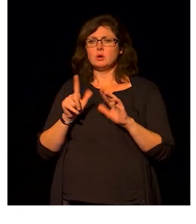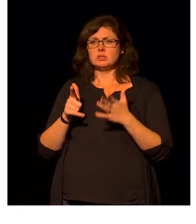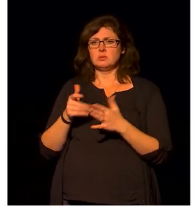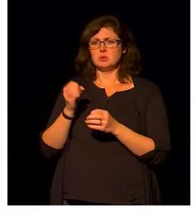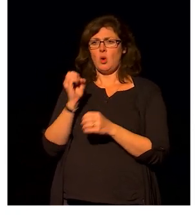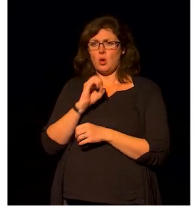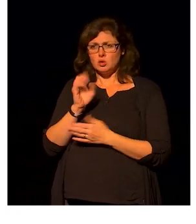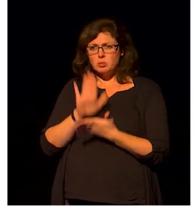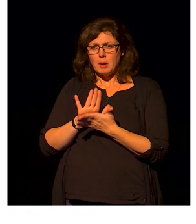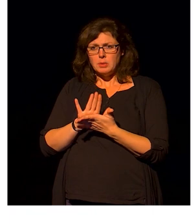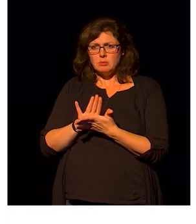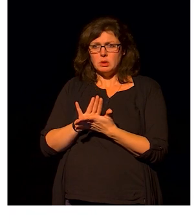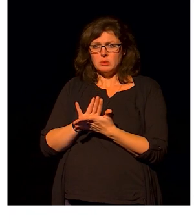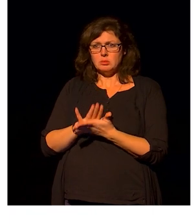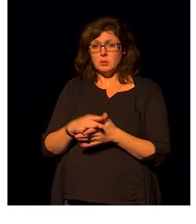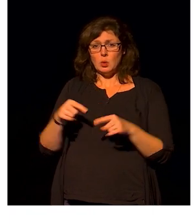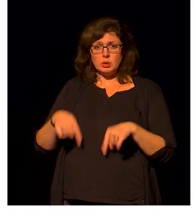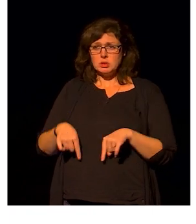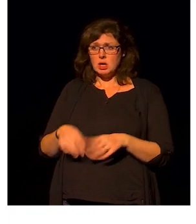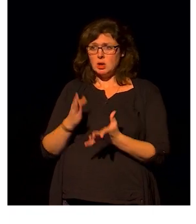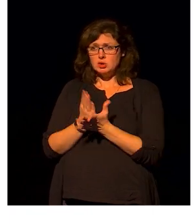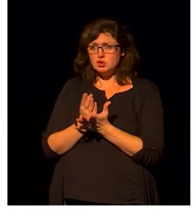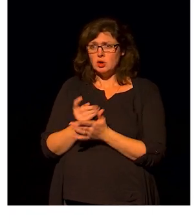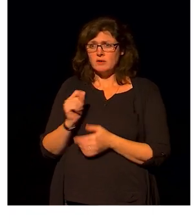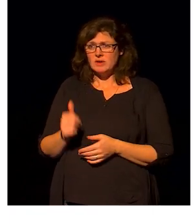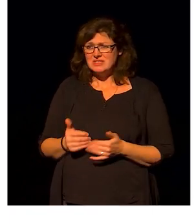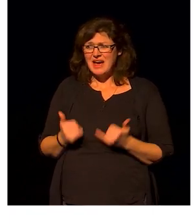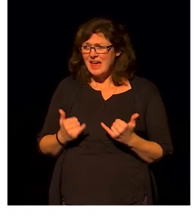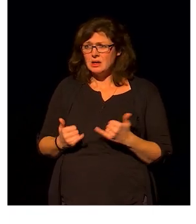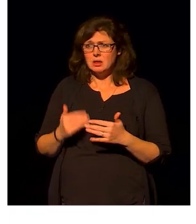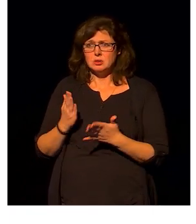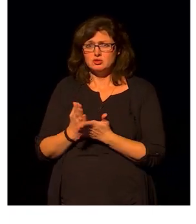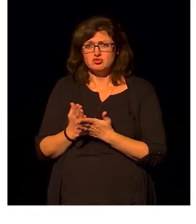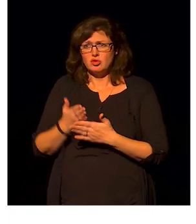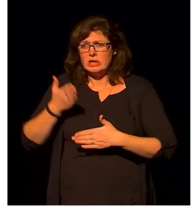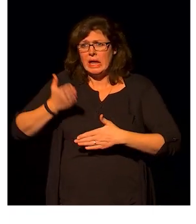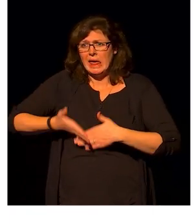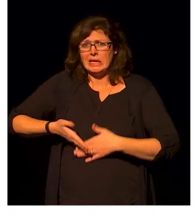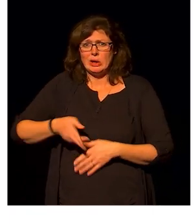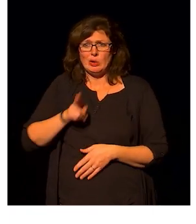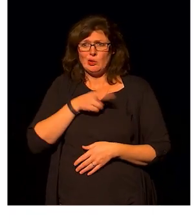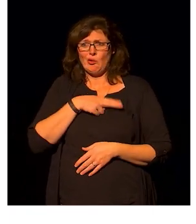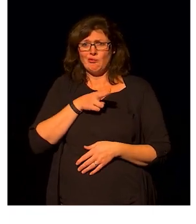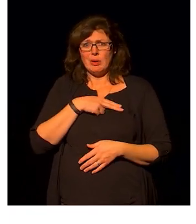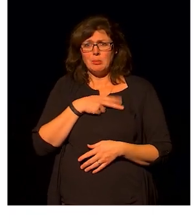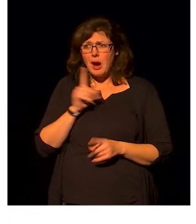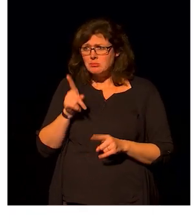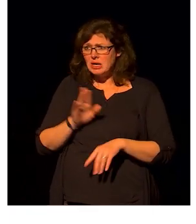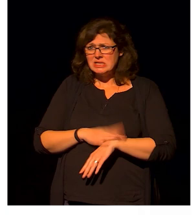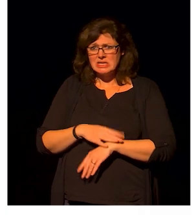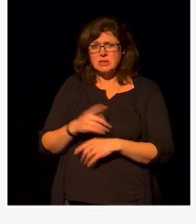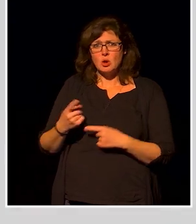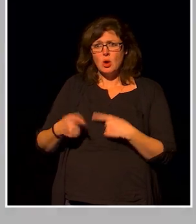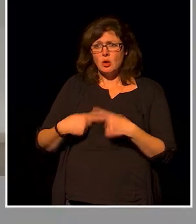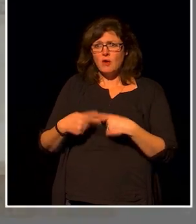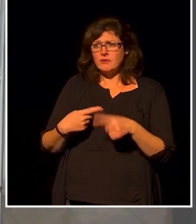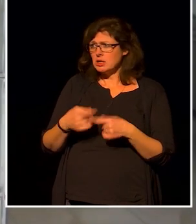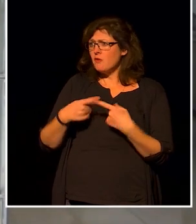inzwischen schon fast Ende November geworden. Und die Zeit ging weiter,